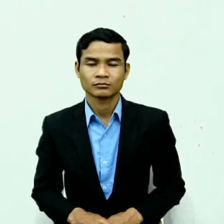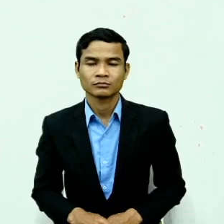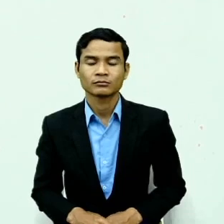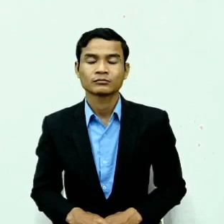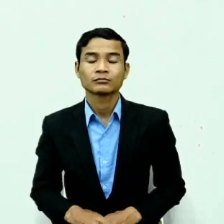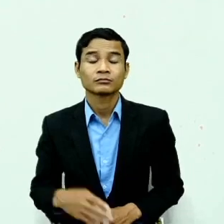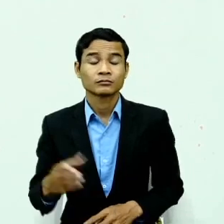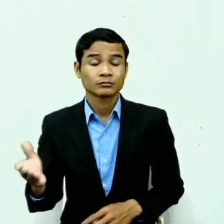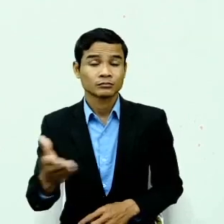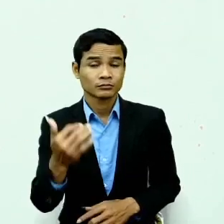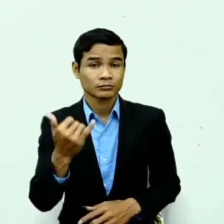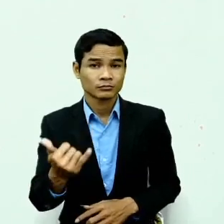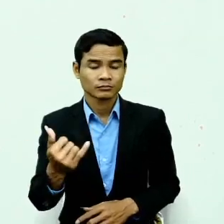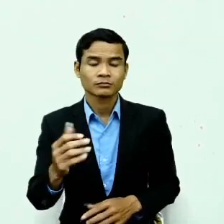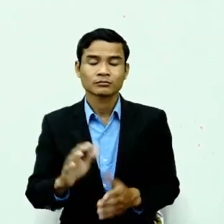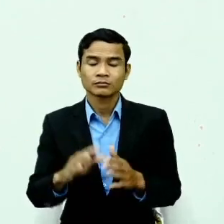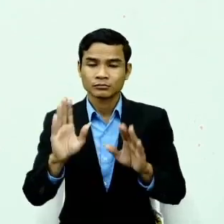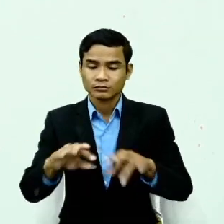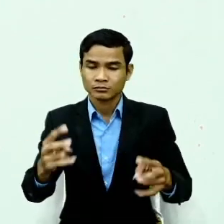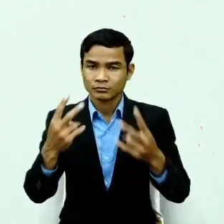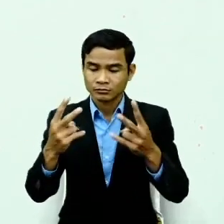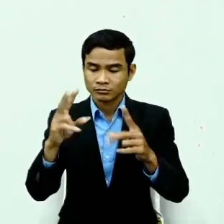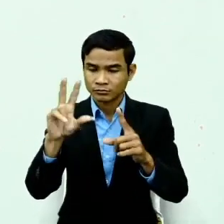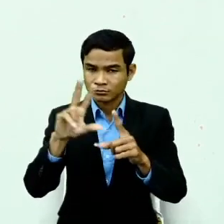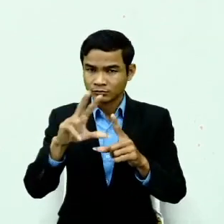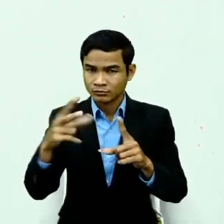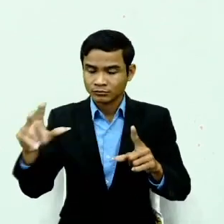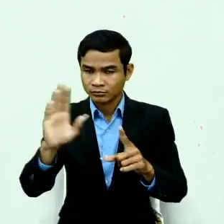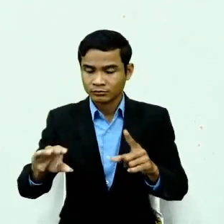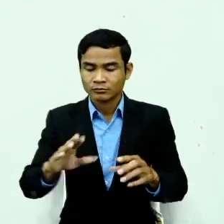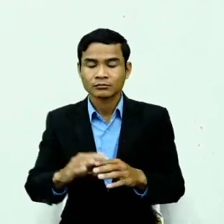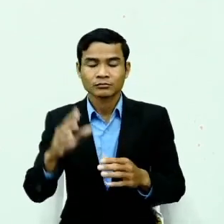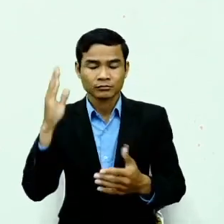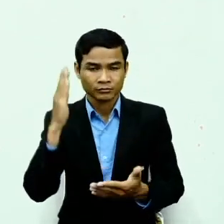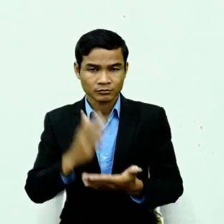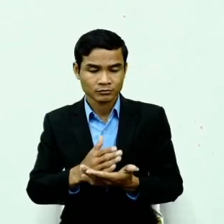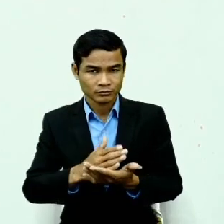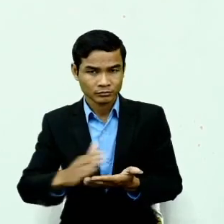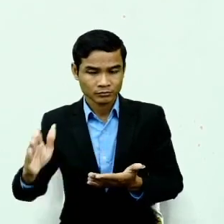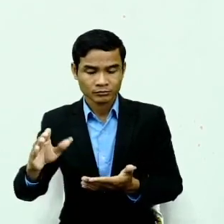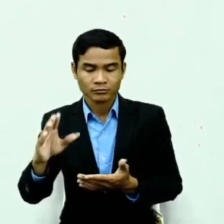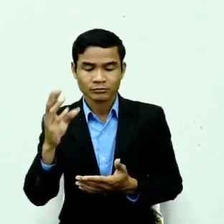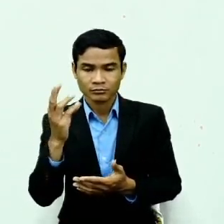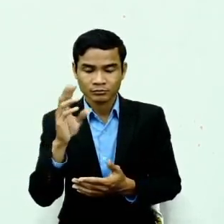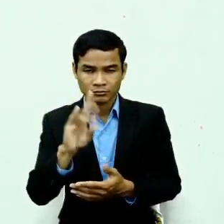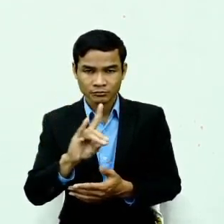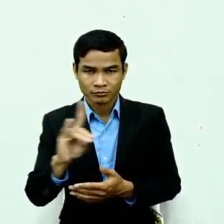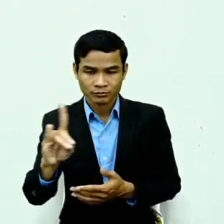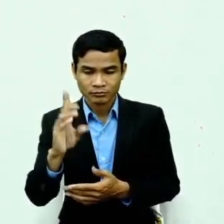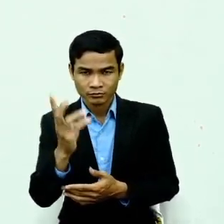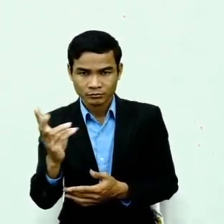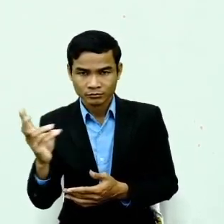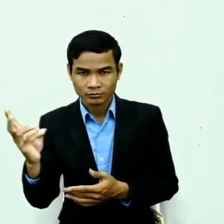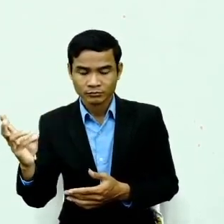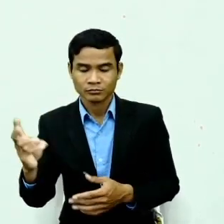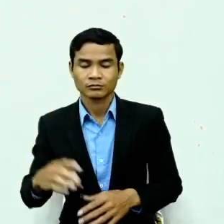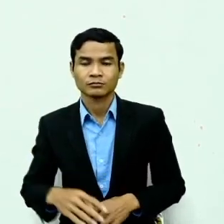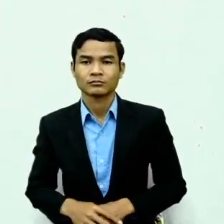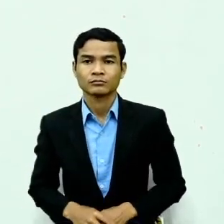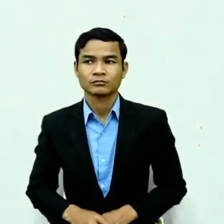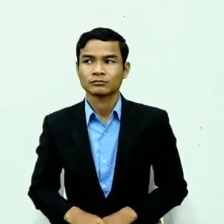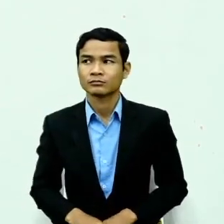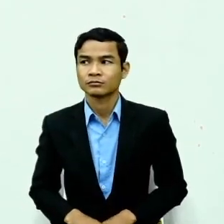chà ai lớp con từng ốc đấy chà con tiền tuột clear nó con á cầm chát sắt là ật chà